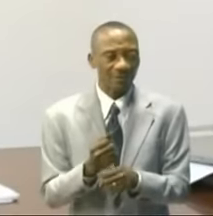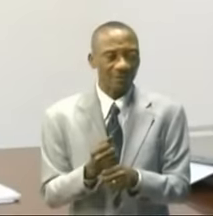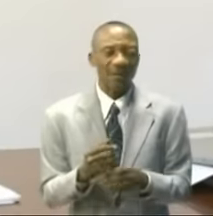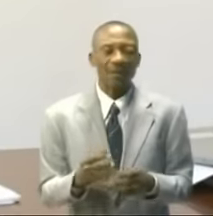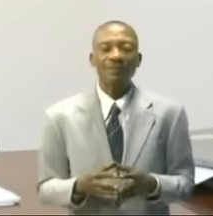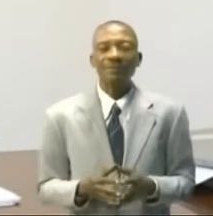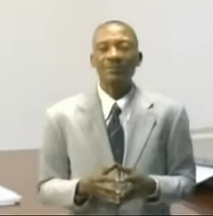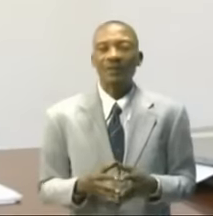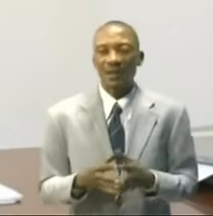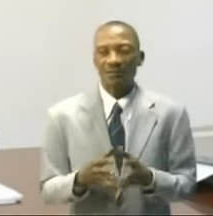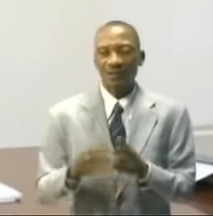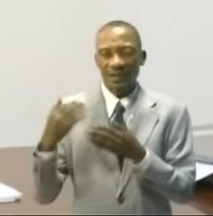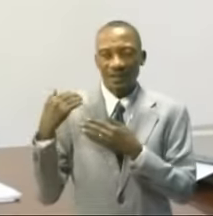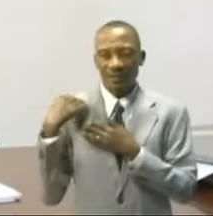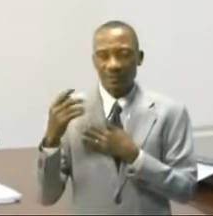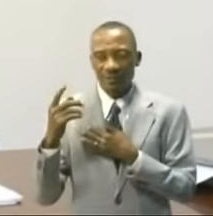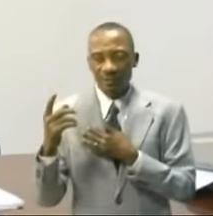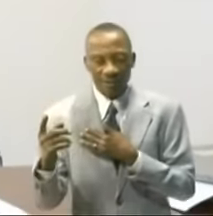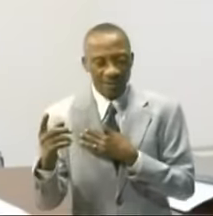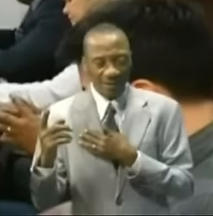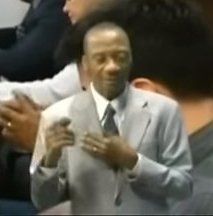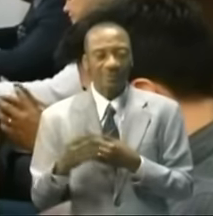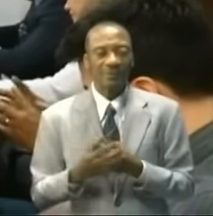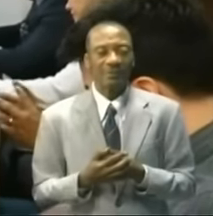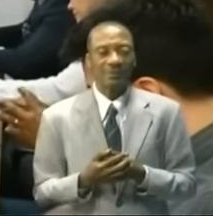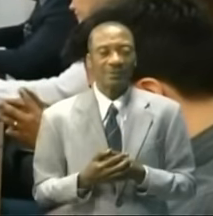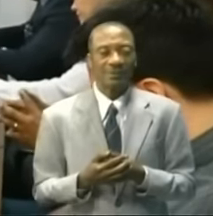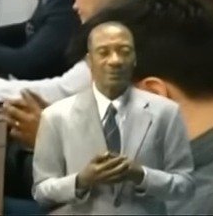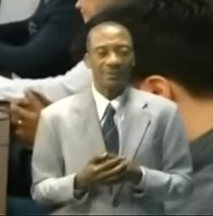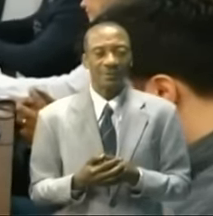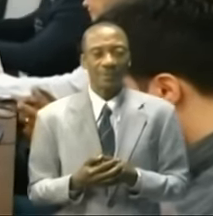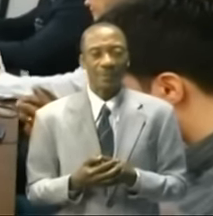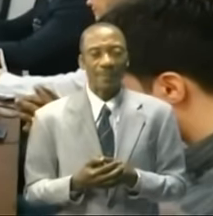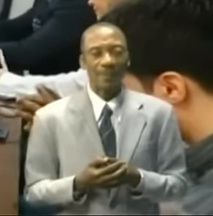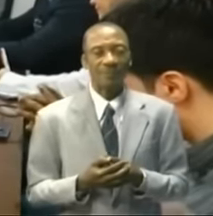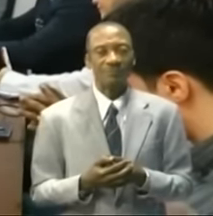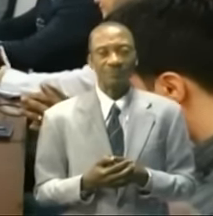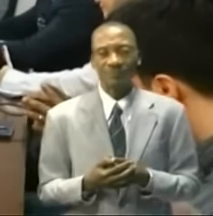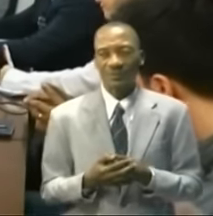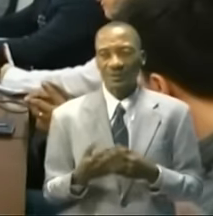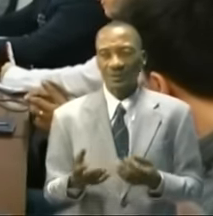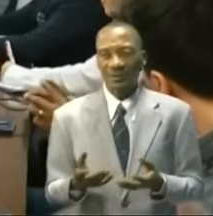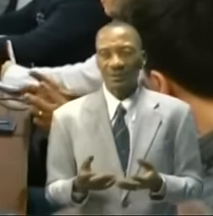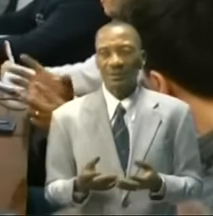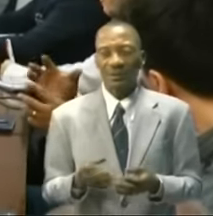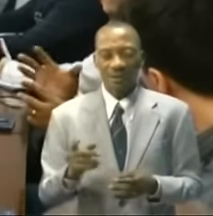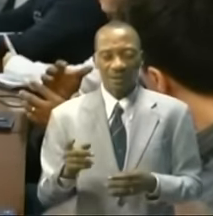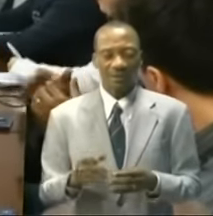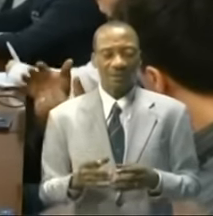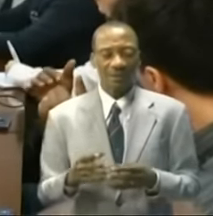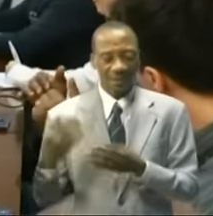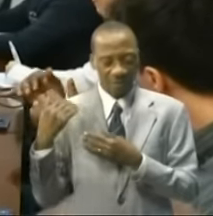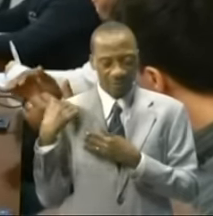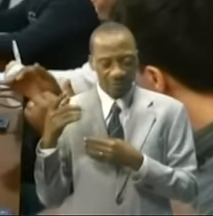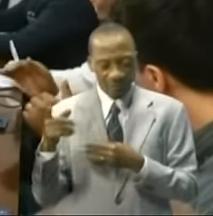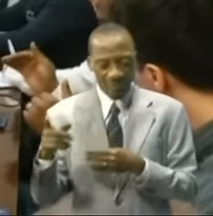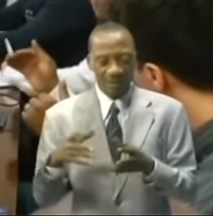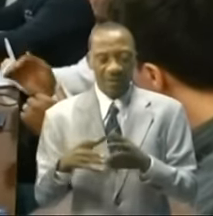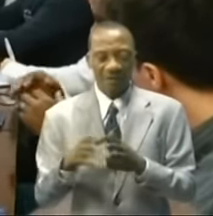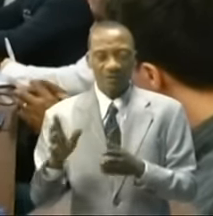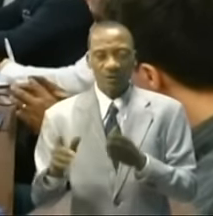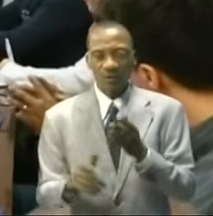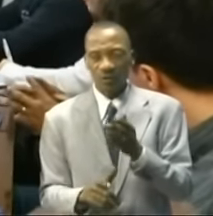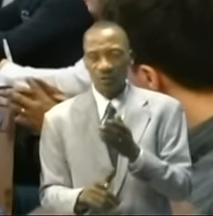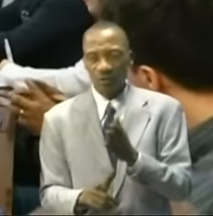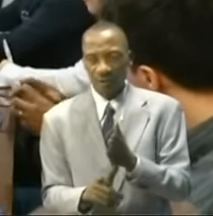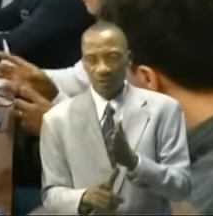ad intérim du PDRCS, M. William Kapoukou-Boisbois, accompagné de son adjointe en charge de l'administration